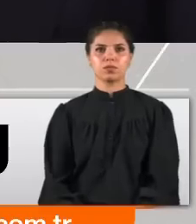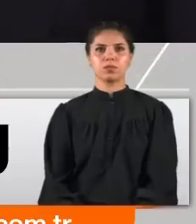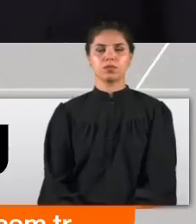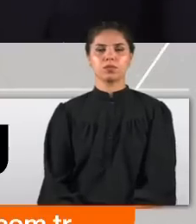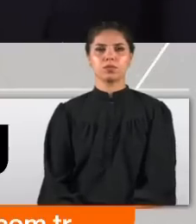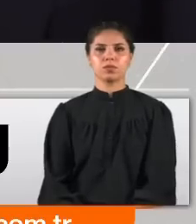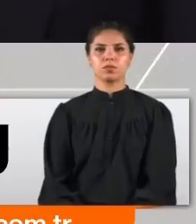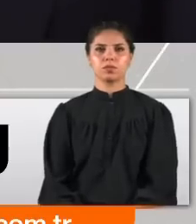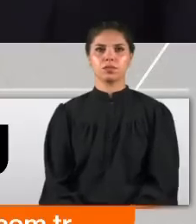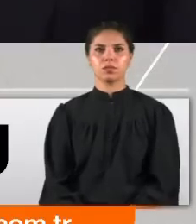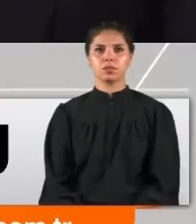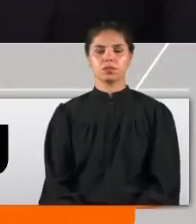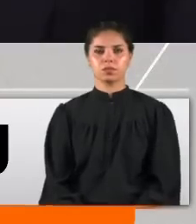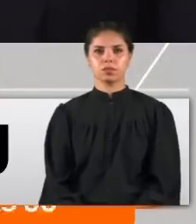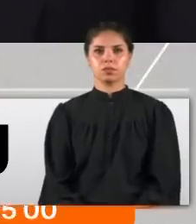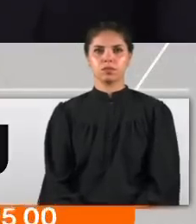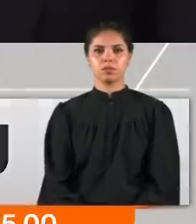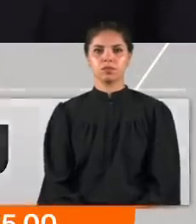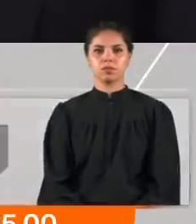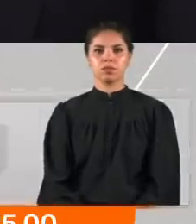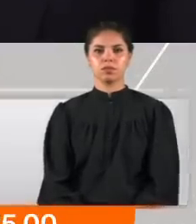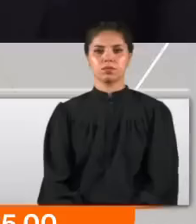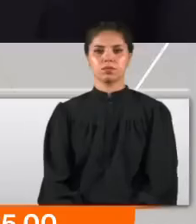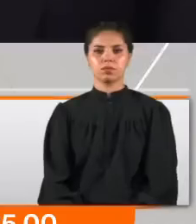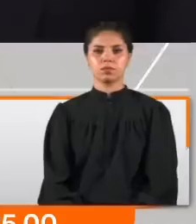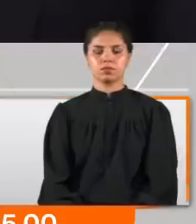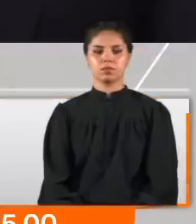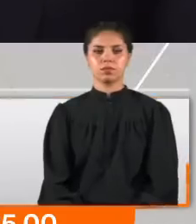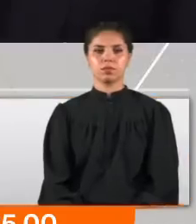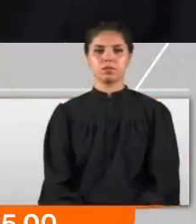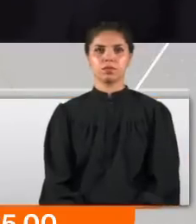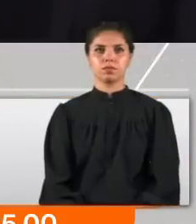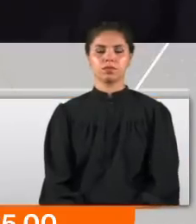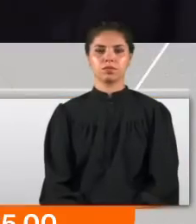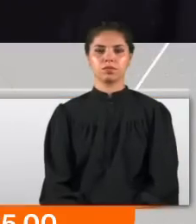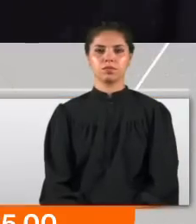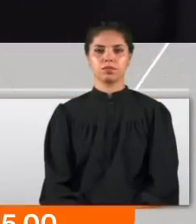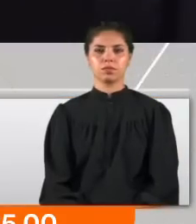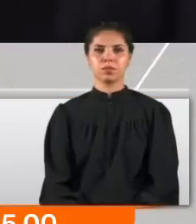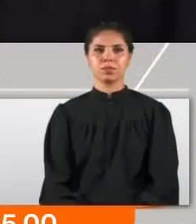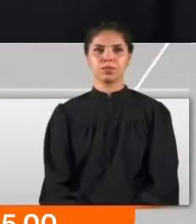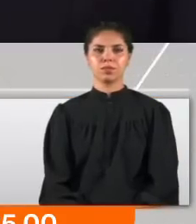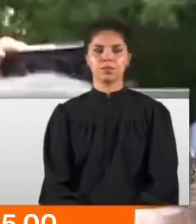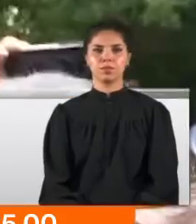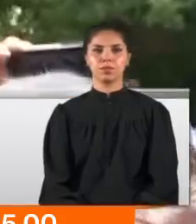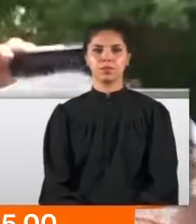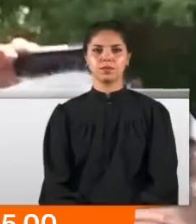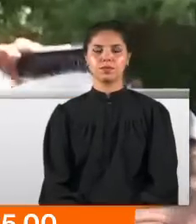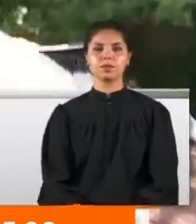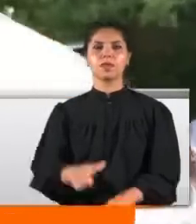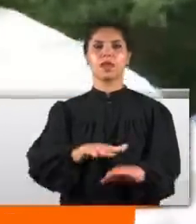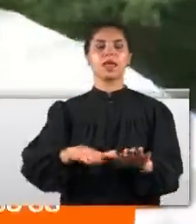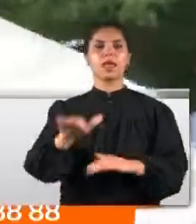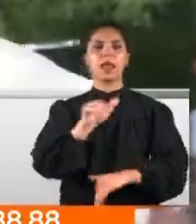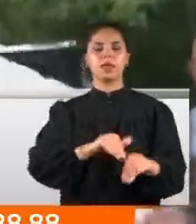yakın ilçede seçime tek başımıza girecekmişiz gibi hazırlığımızı çok kapsamlı bir çalışma yapıyoruz. Yerel